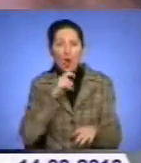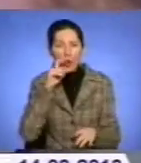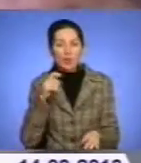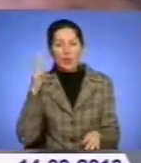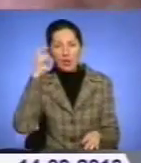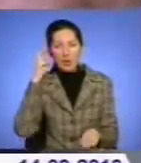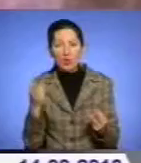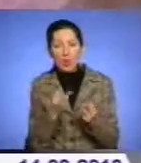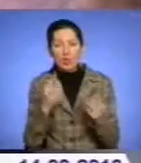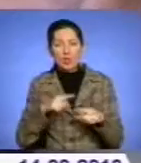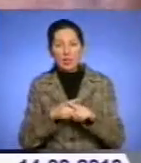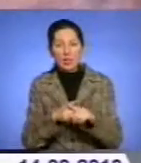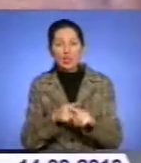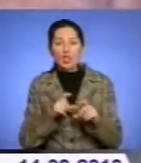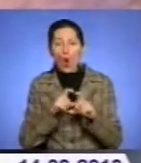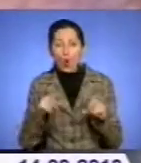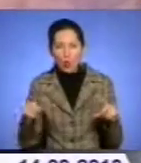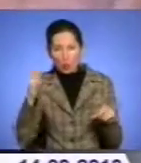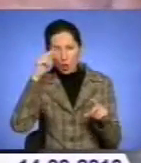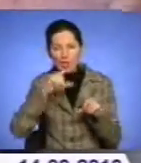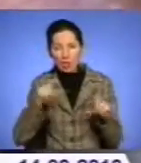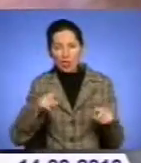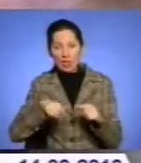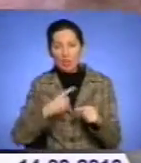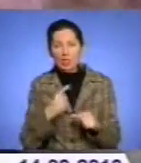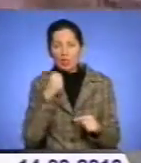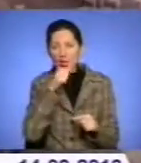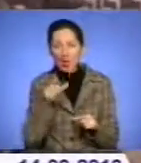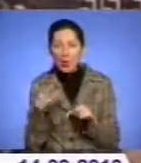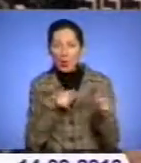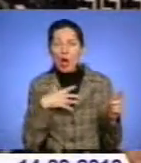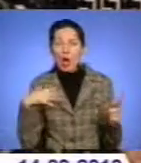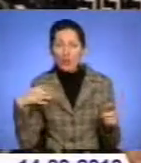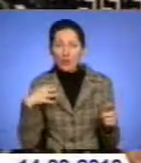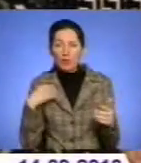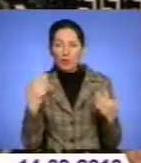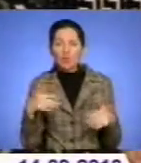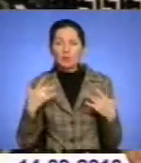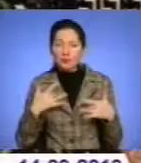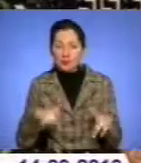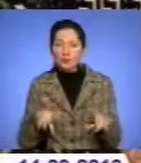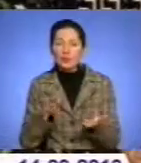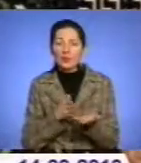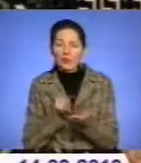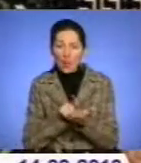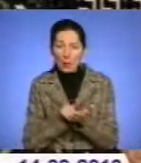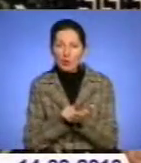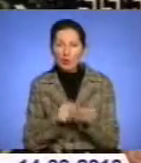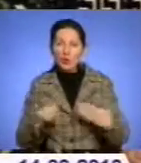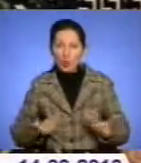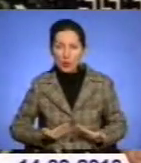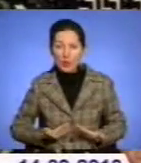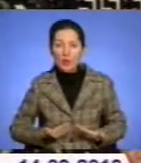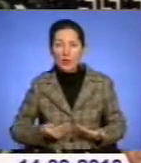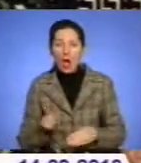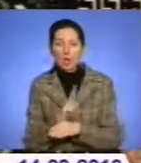пожежно-технічне училище. Ще через рік Олексій Романенко з родиною переїхав до Львова. Уже вийшовши на заслужений відпочинок, оселився у Тернополі.